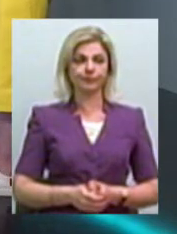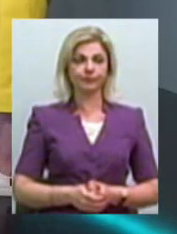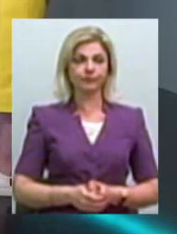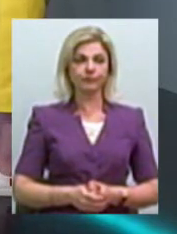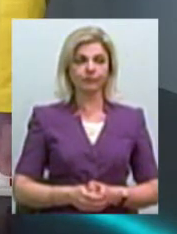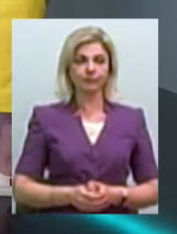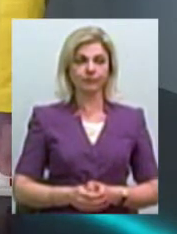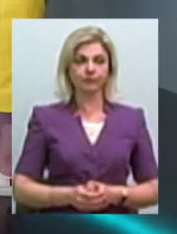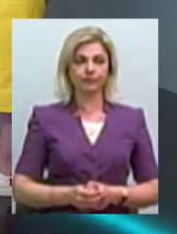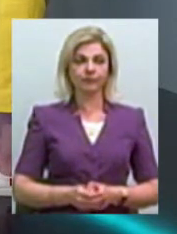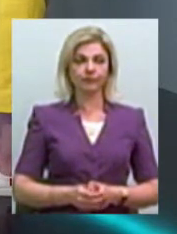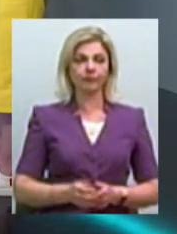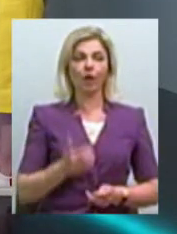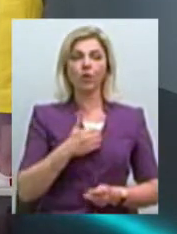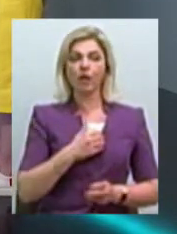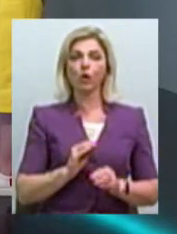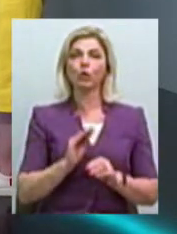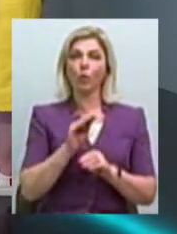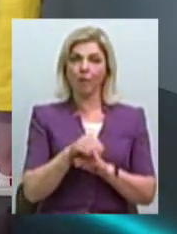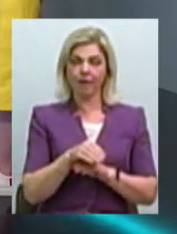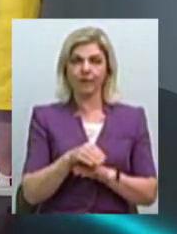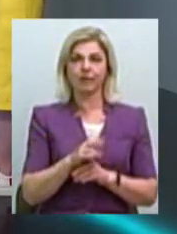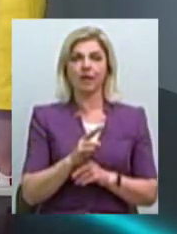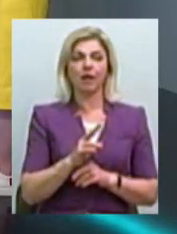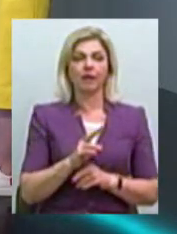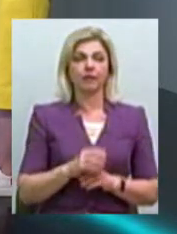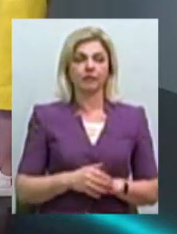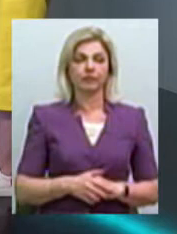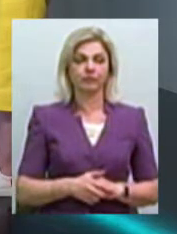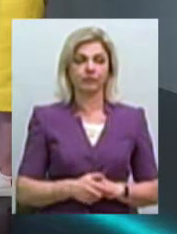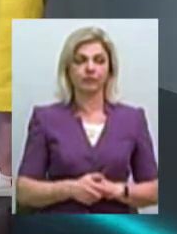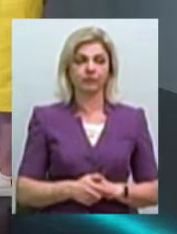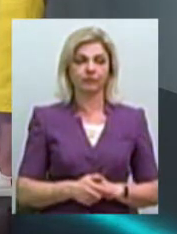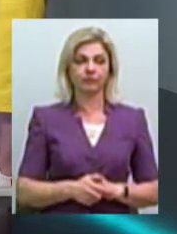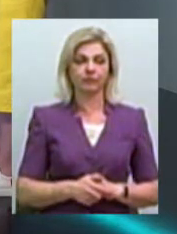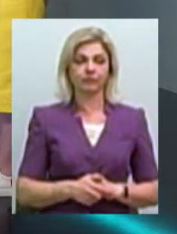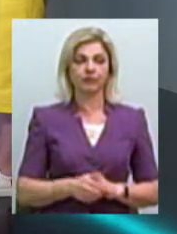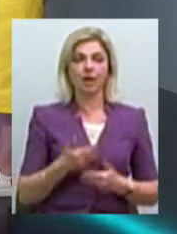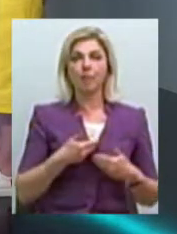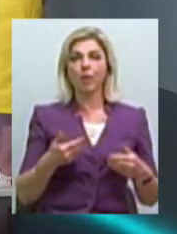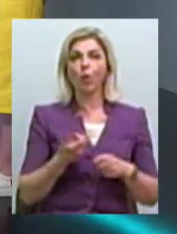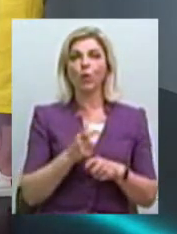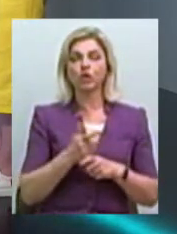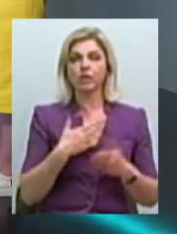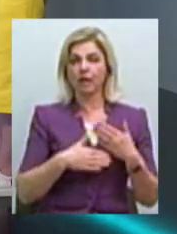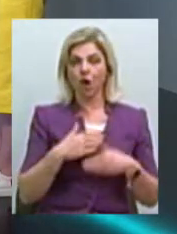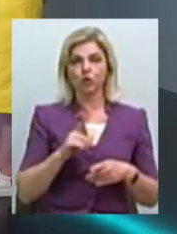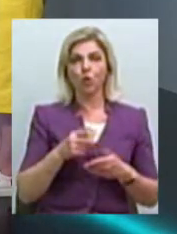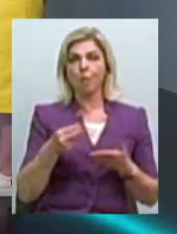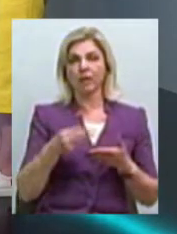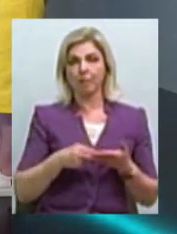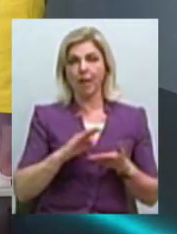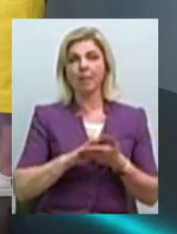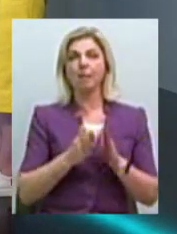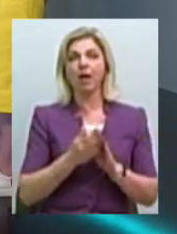Спасибо за вопрос. Я хотела бы еще добавить к предыдущему. Мы очень рады, что подписан меморандум между